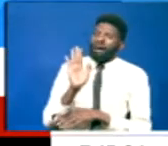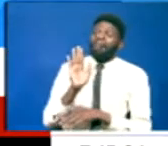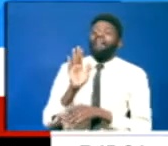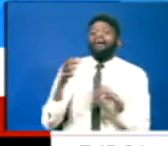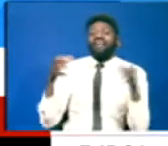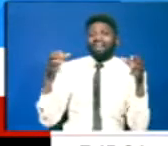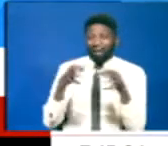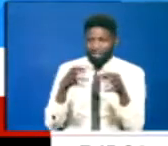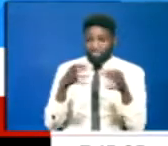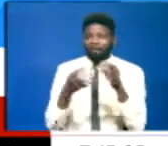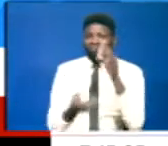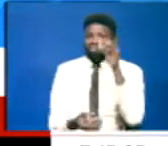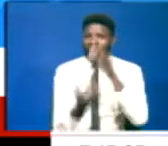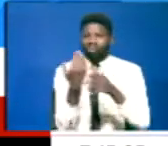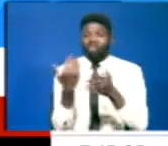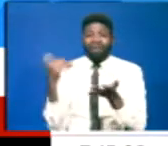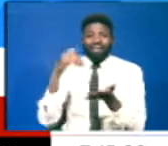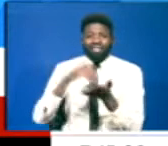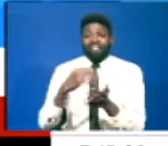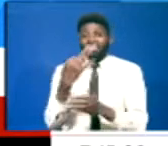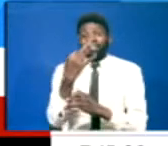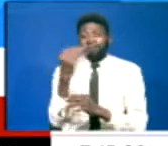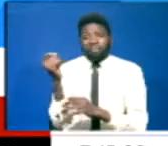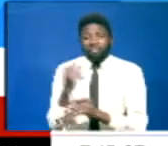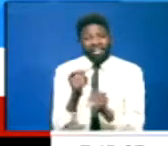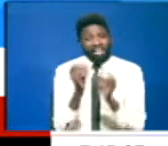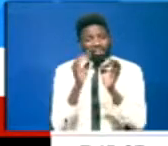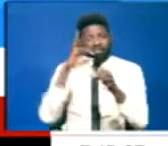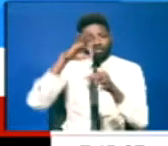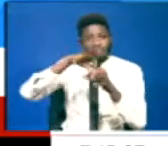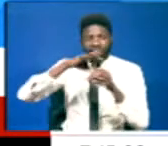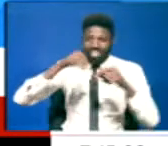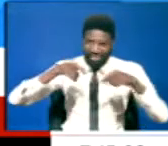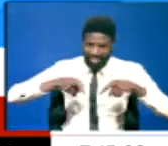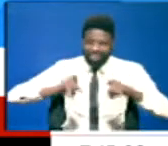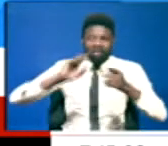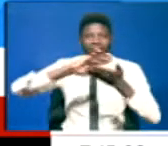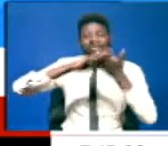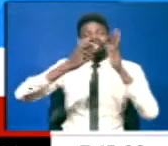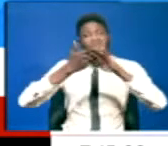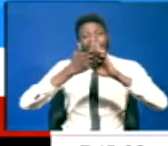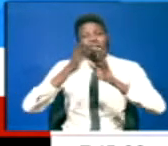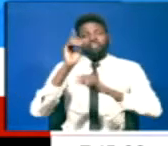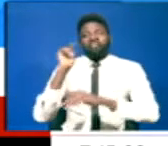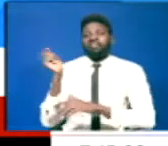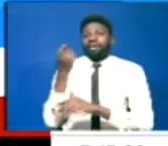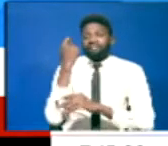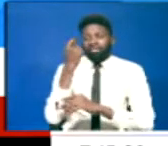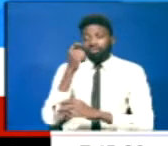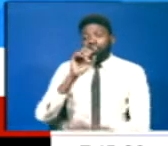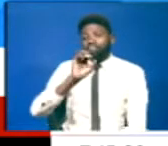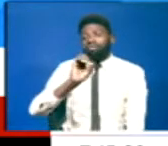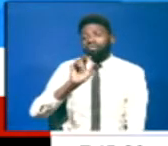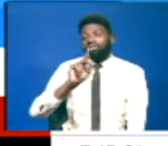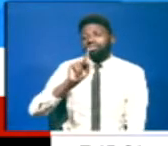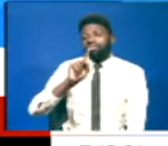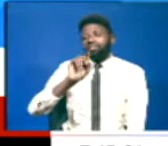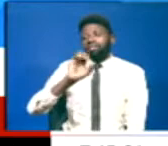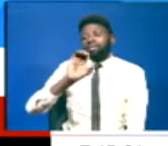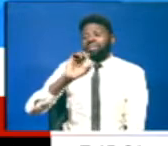atachaguliwa kuongoza taifa hili. Wycliffe Oketch anatusimulia zaidi kuhusu kampeni za Odinga katika